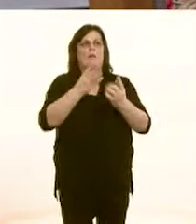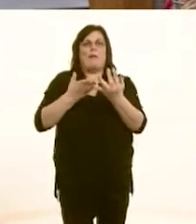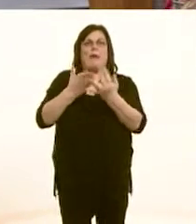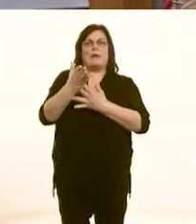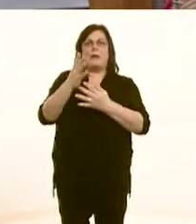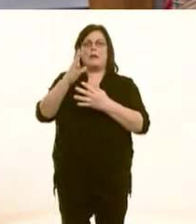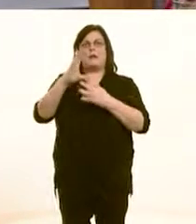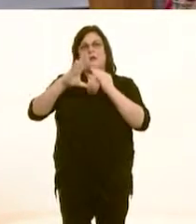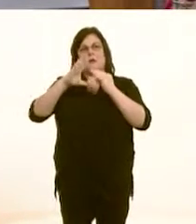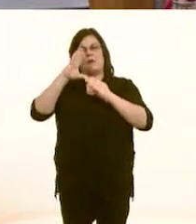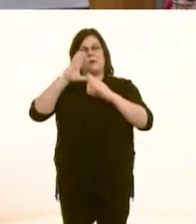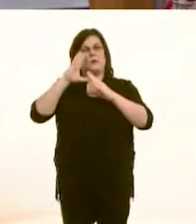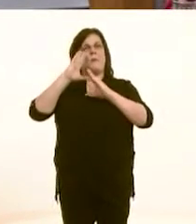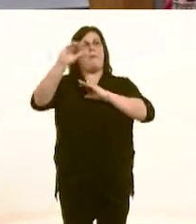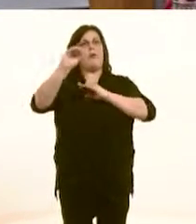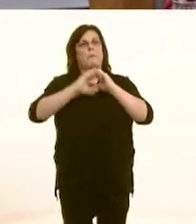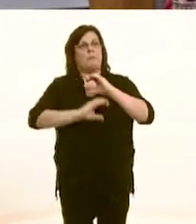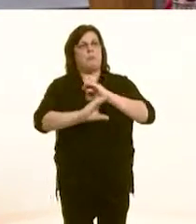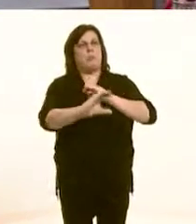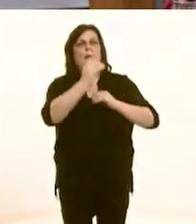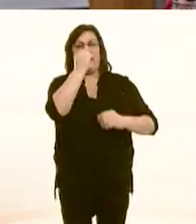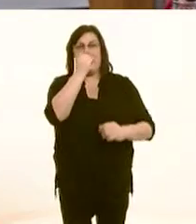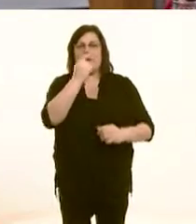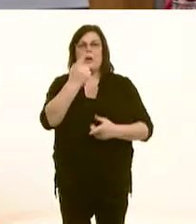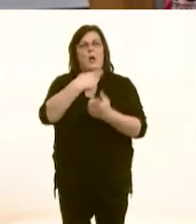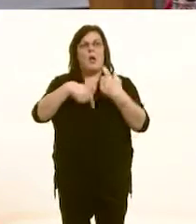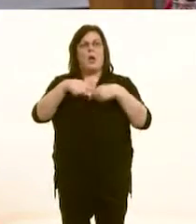ffordd ynglyn â band eang